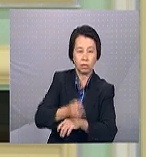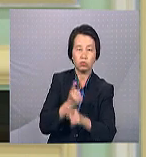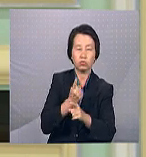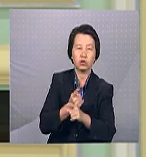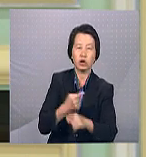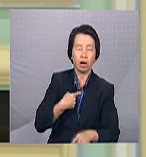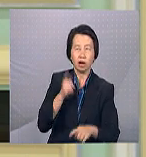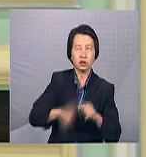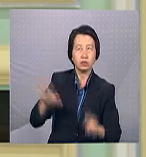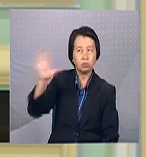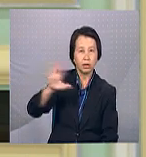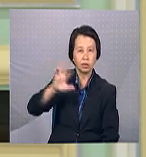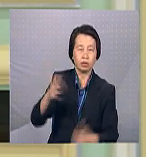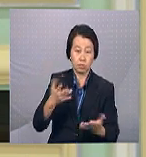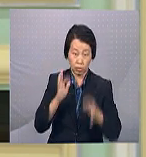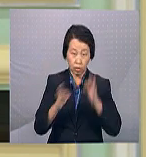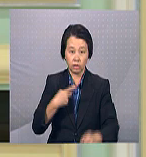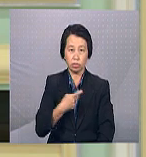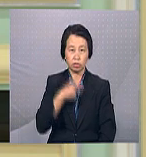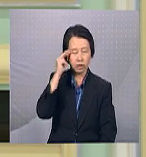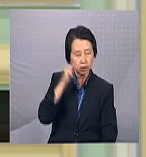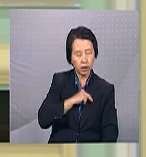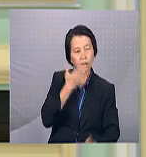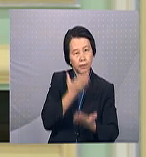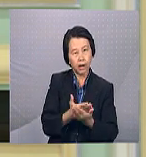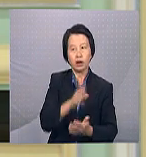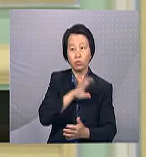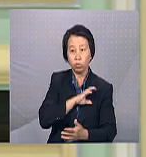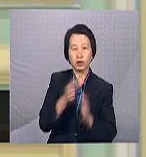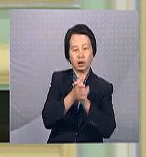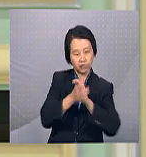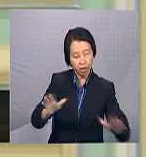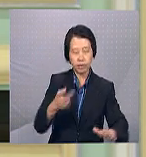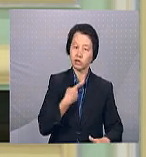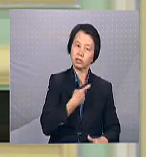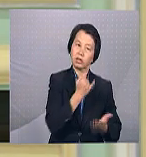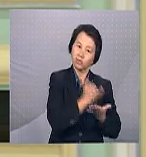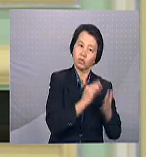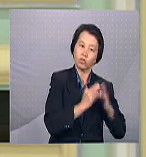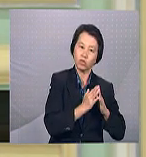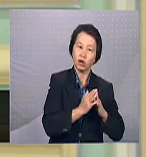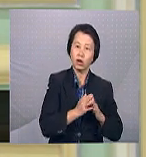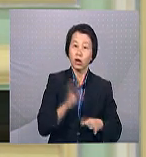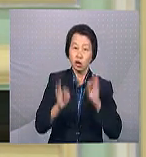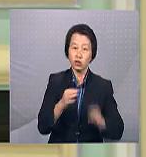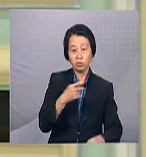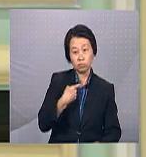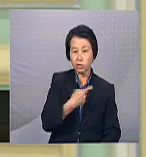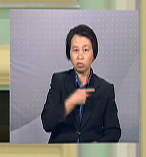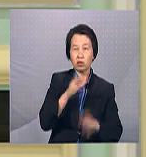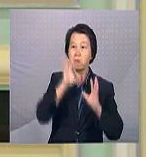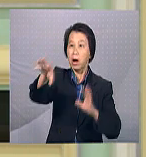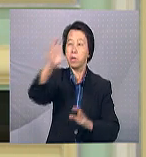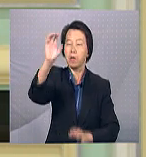Saya tak boleh bayangkan kalau kita niatnya baik pihak polis untuk menyelamatkan nyawa dan sebagainya, dimaki, hamun dan sebagainya, saya